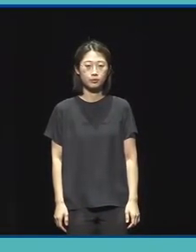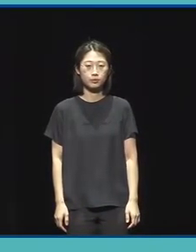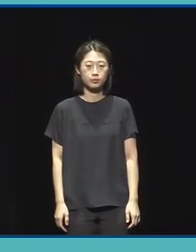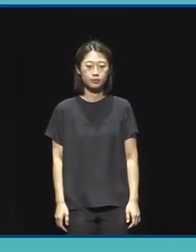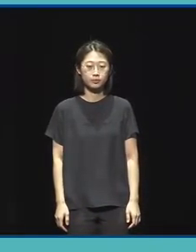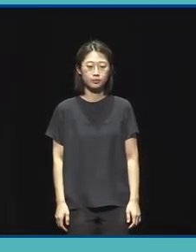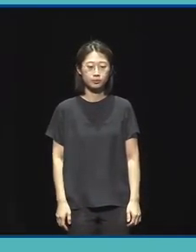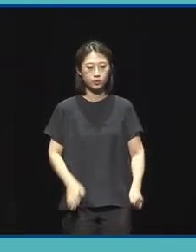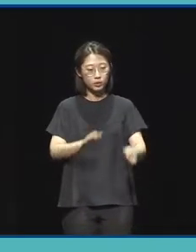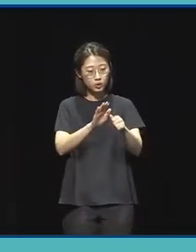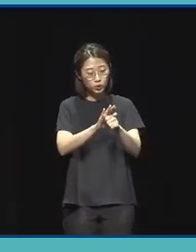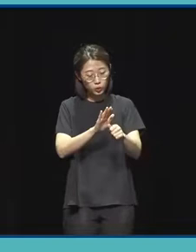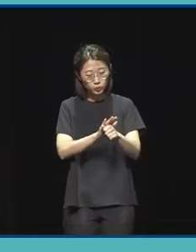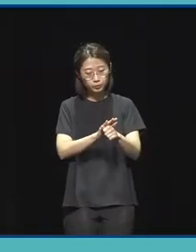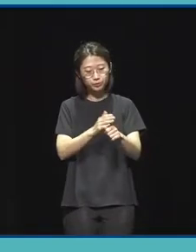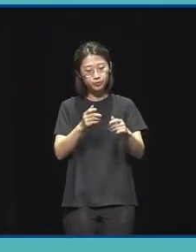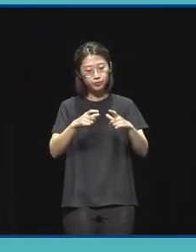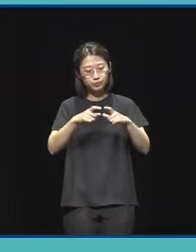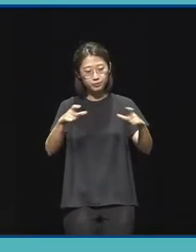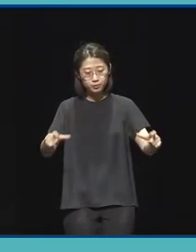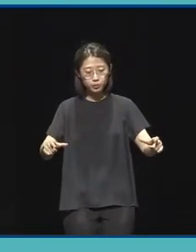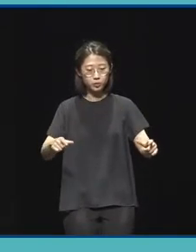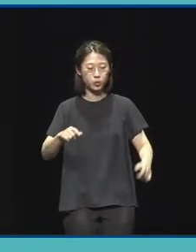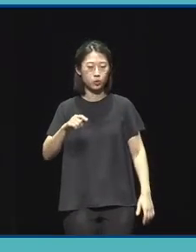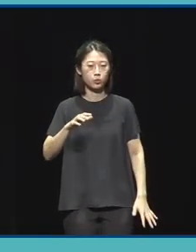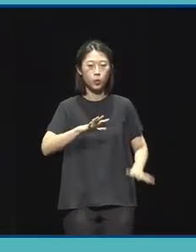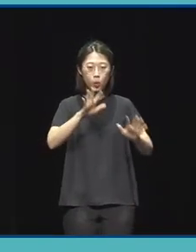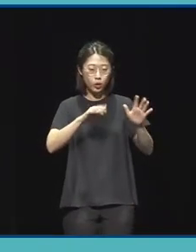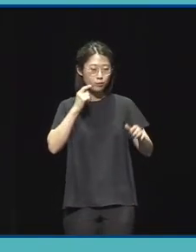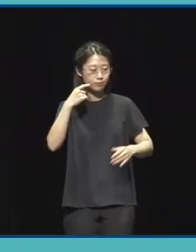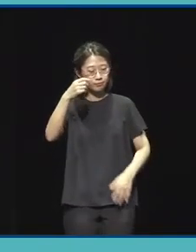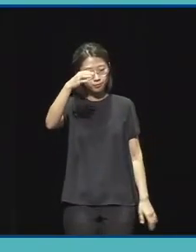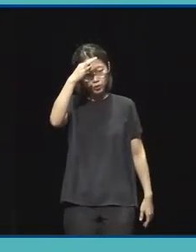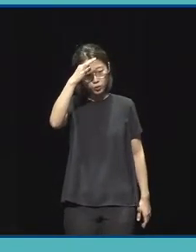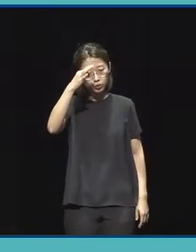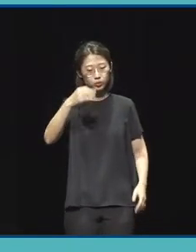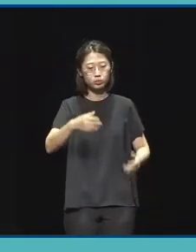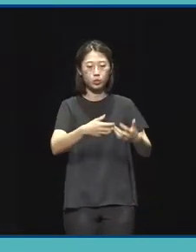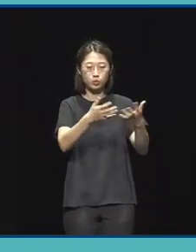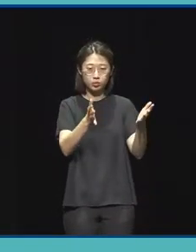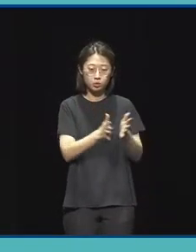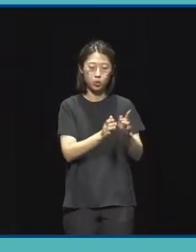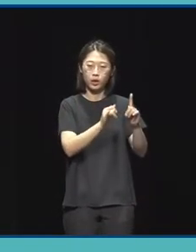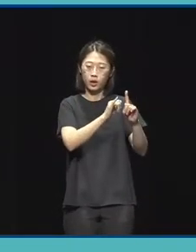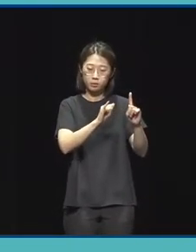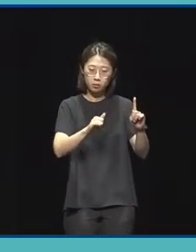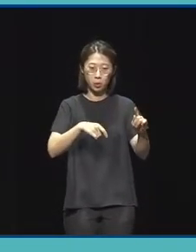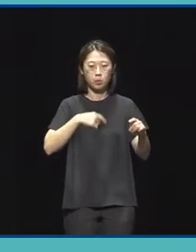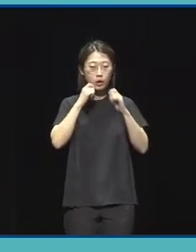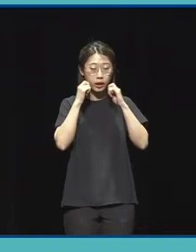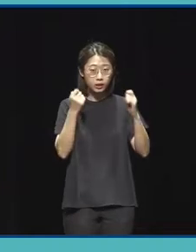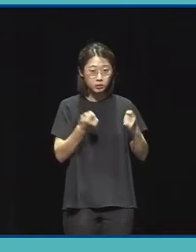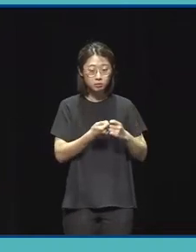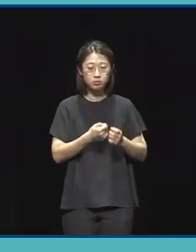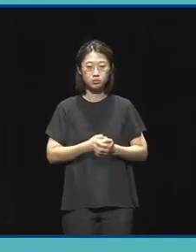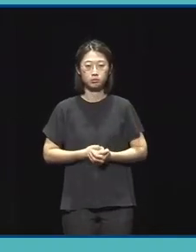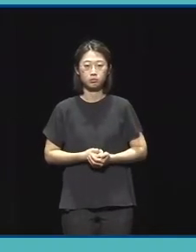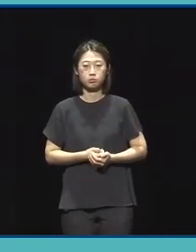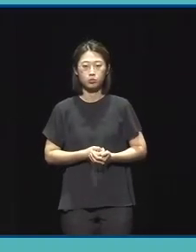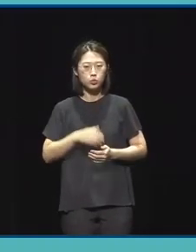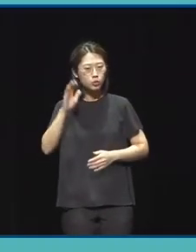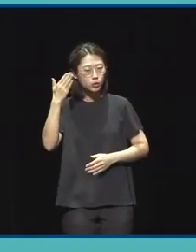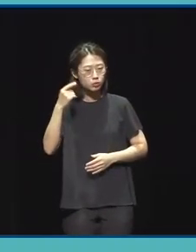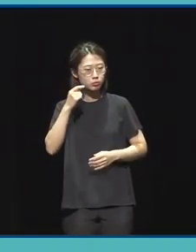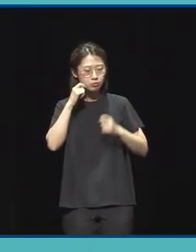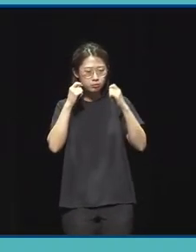네 지원 대상은 공연예술 분야의 예술 단체와 개인 그리고 최근에 작품 제작의